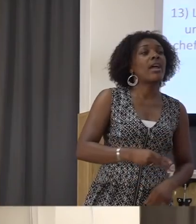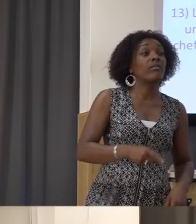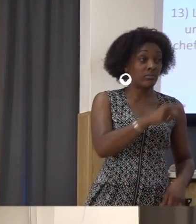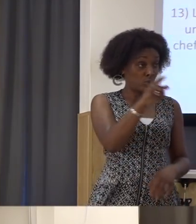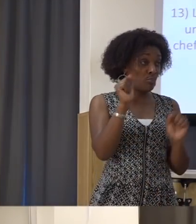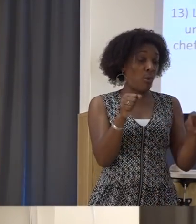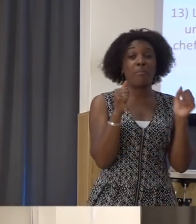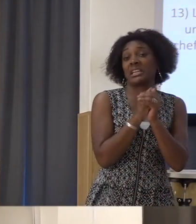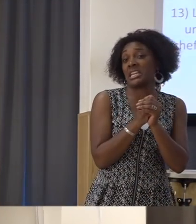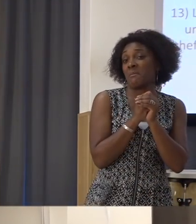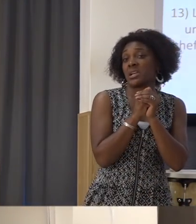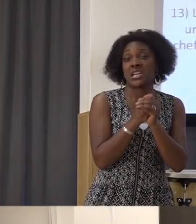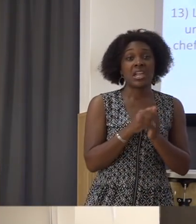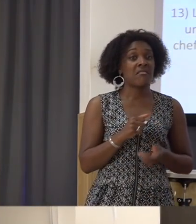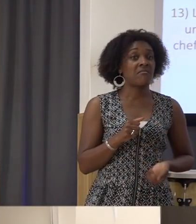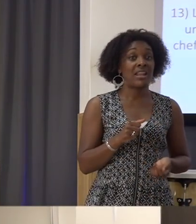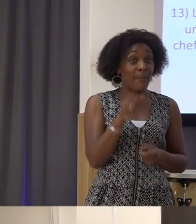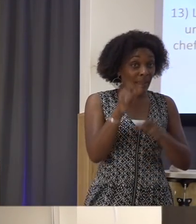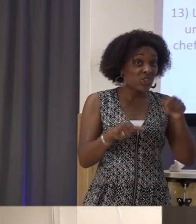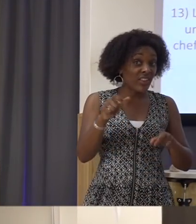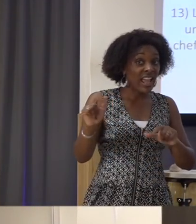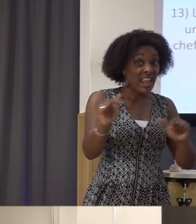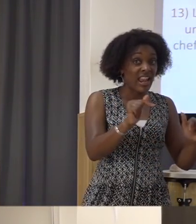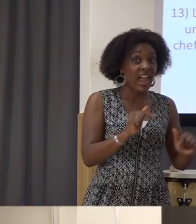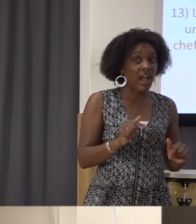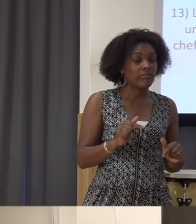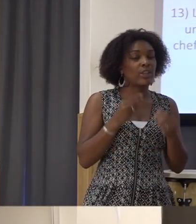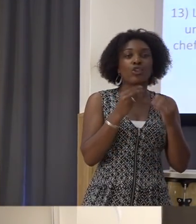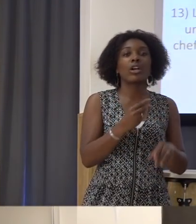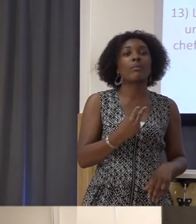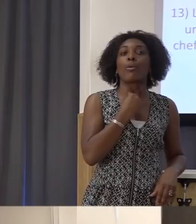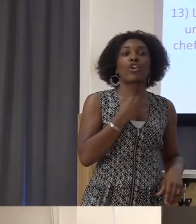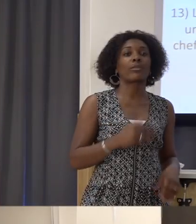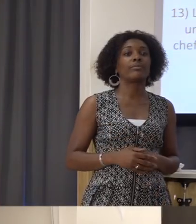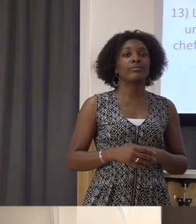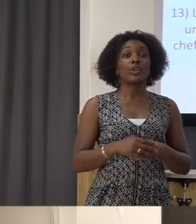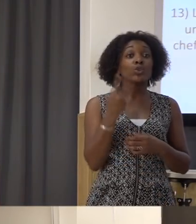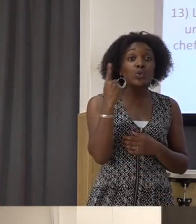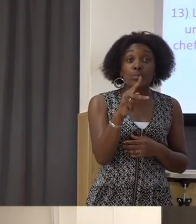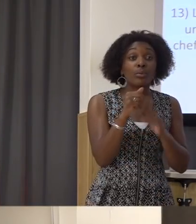hein? Elle est là, elle fait obstacle à toutes vos prières.